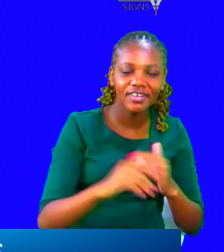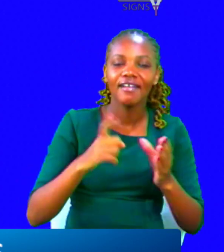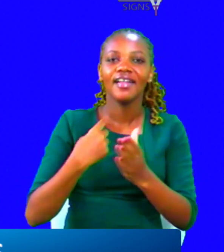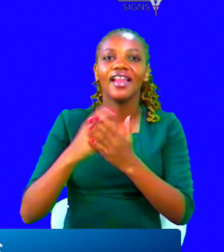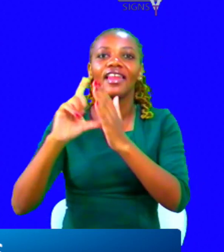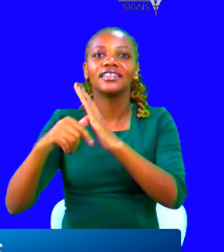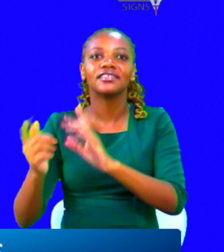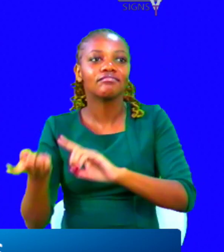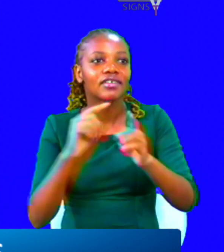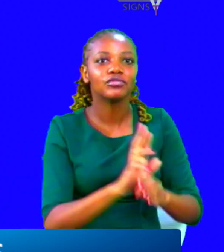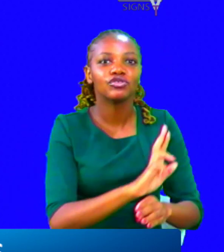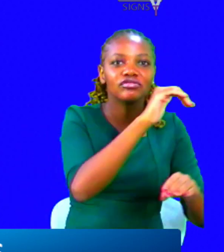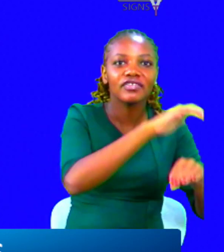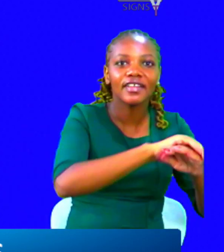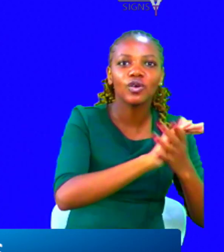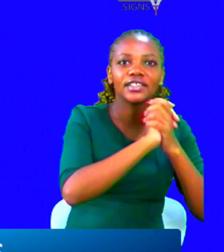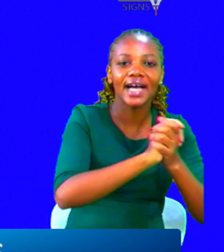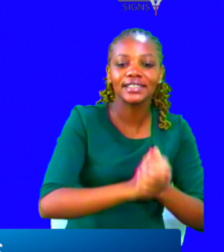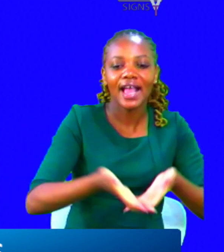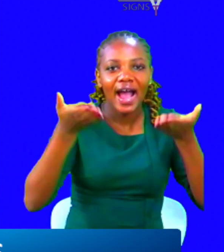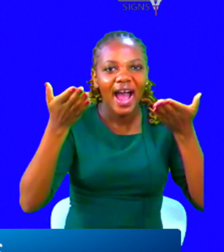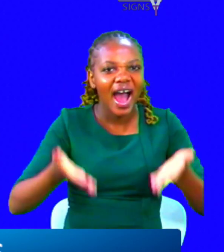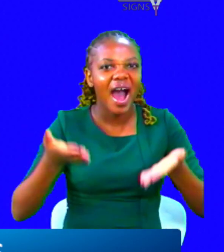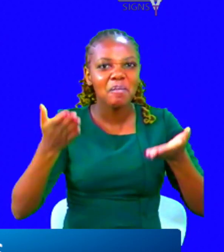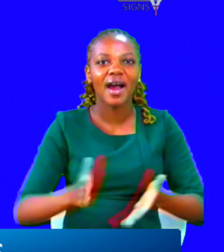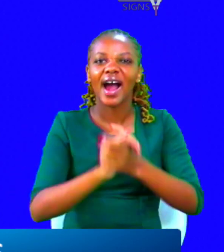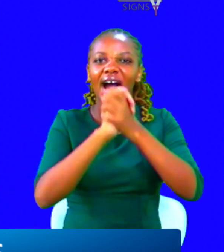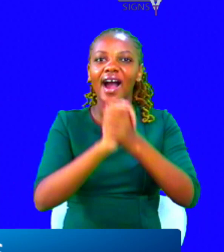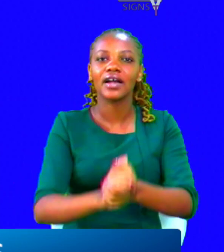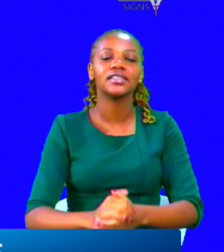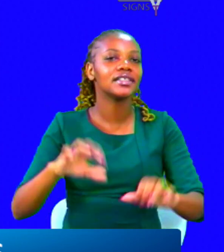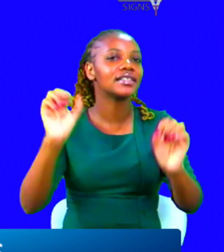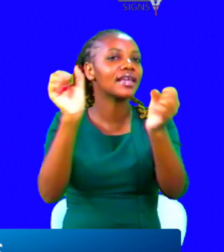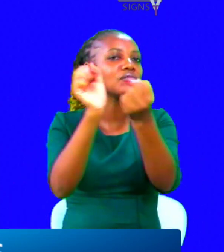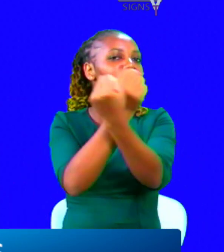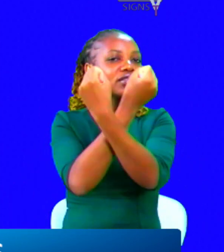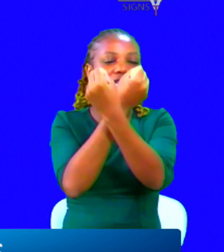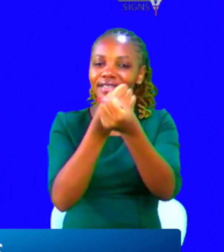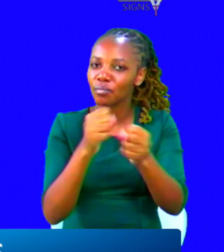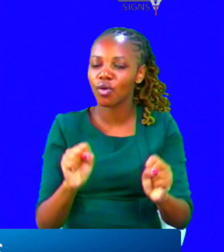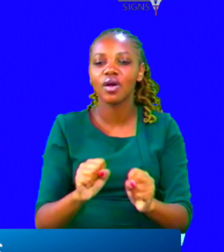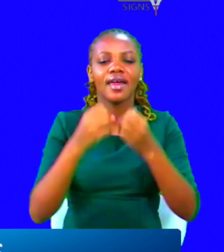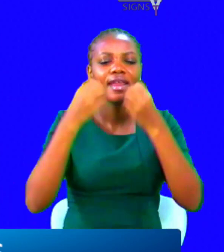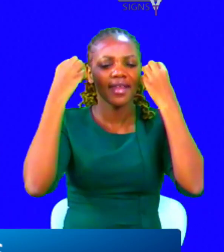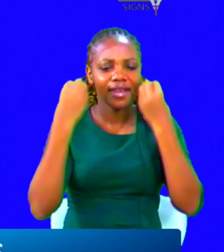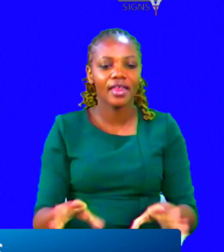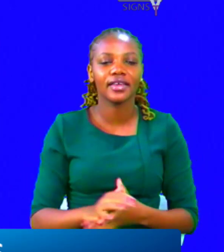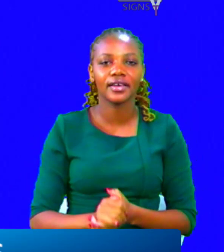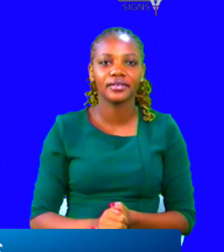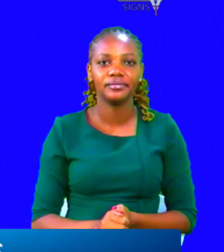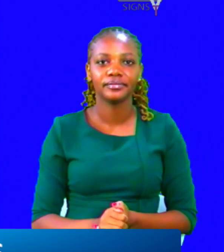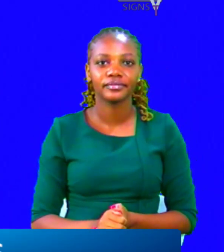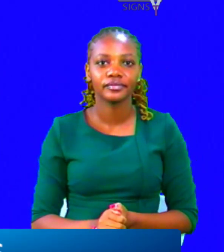mkate. Wakakuja wakalete kisirani kwa Uhuru wakapata handshake. Hapa hakuna handshake, hakuna nusu mkate,